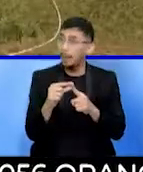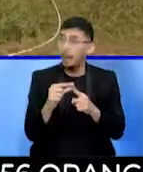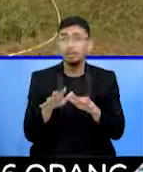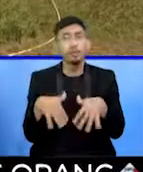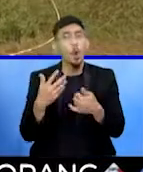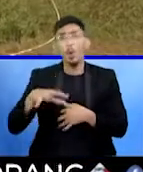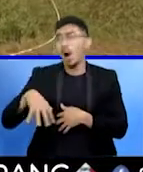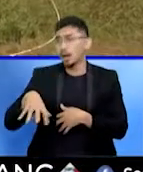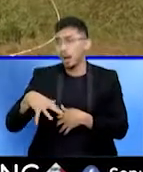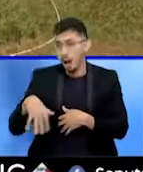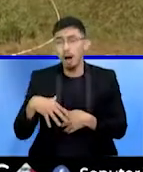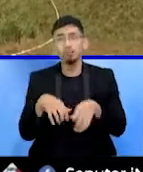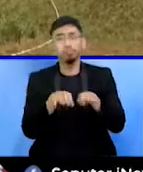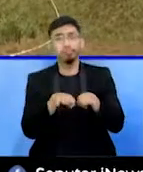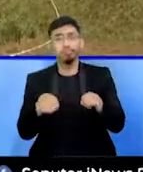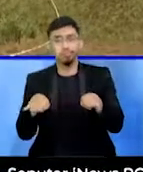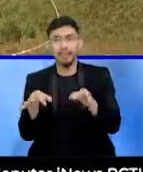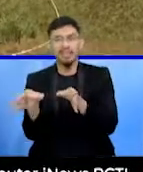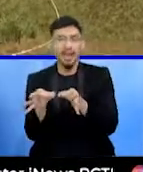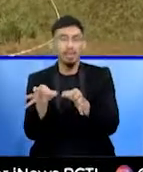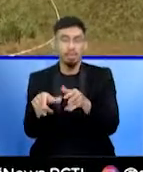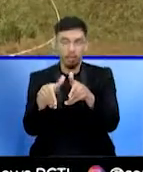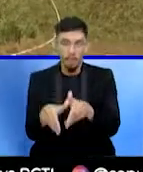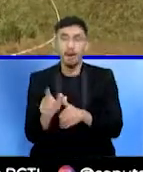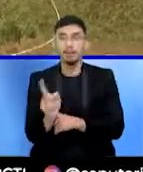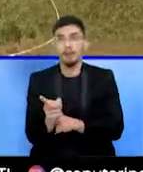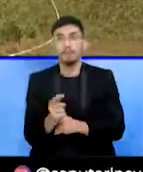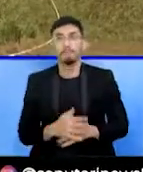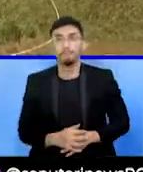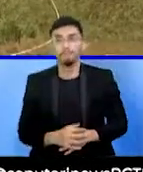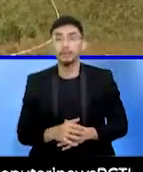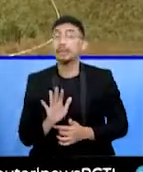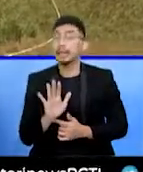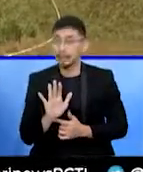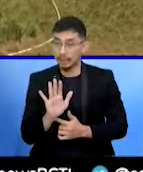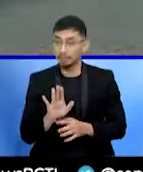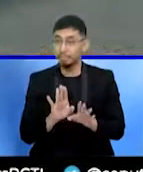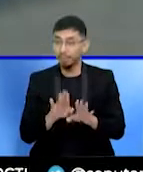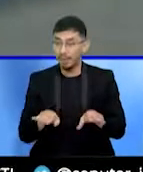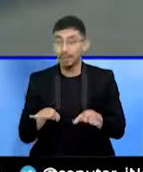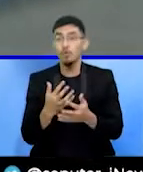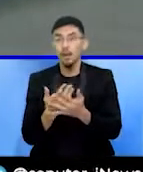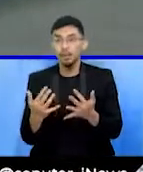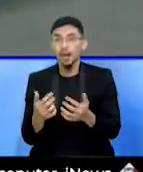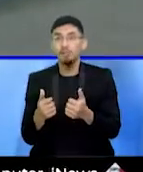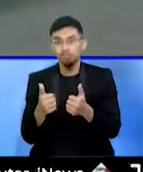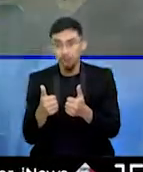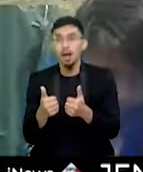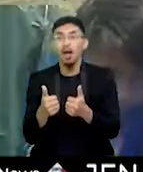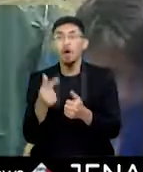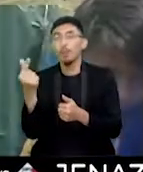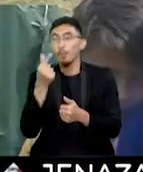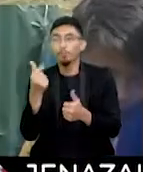di dalam kompleks pemakaman. Sementara untuk masyarakat umum nantinya akan diperbolehkan untuk parkir yang ada di lapangan